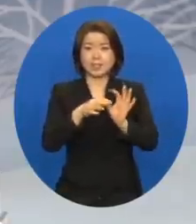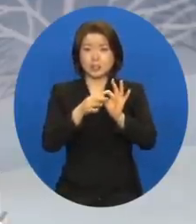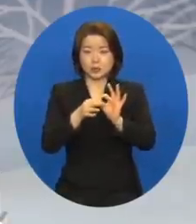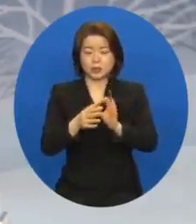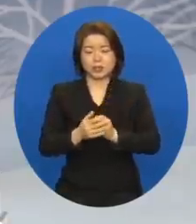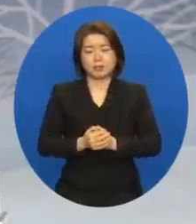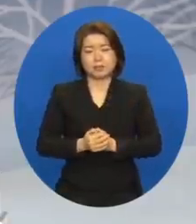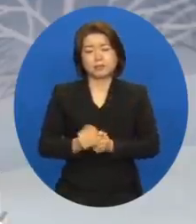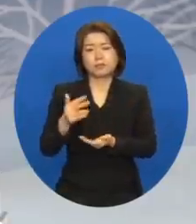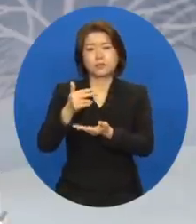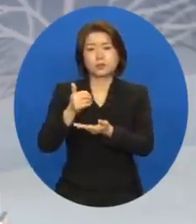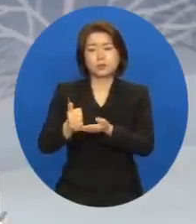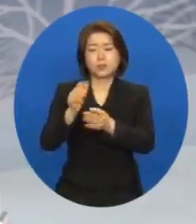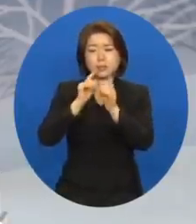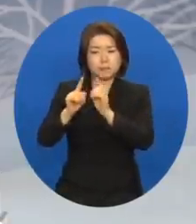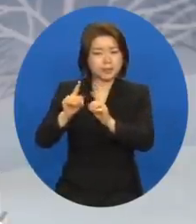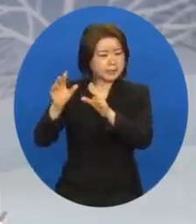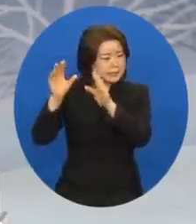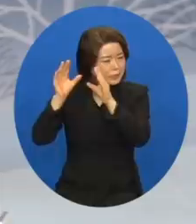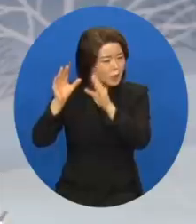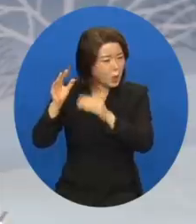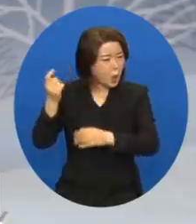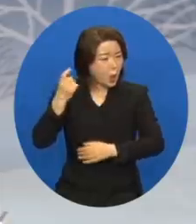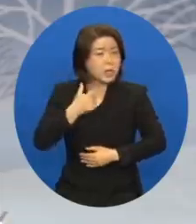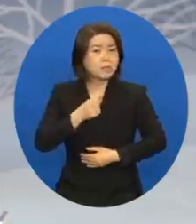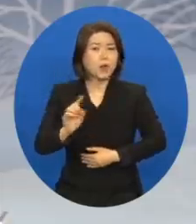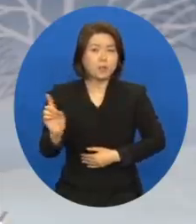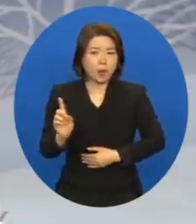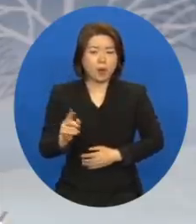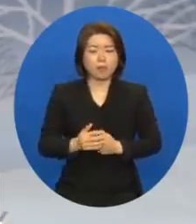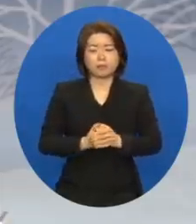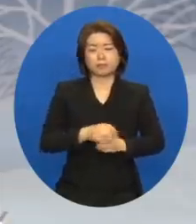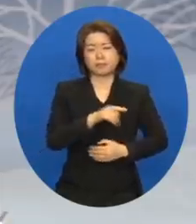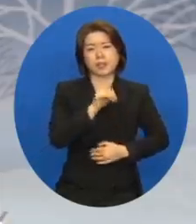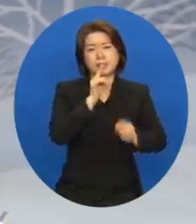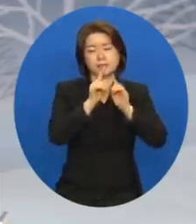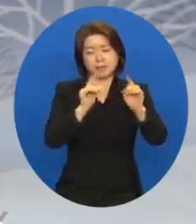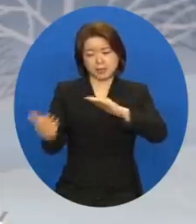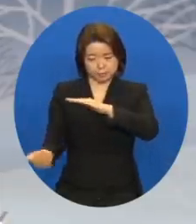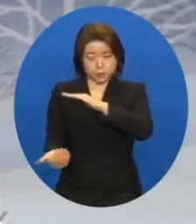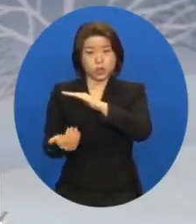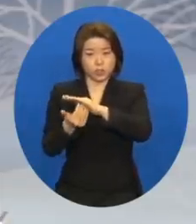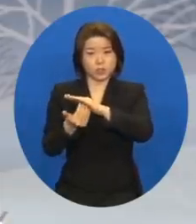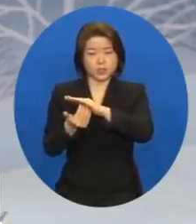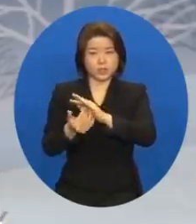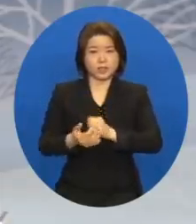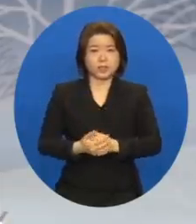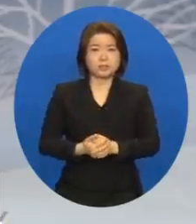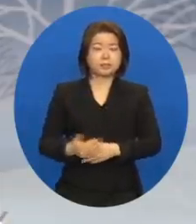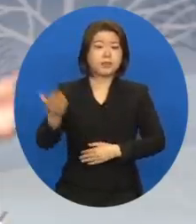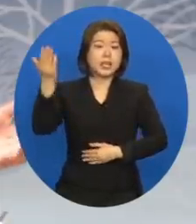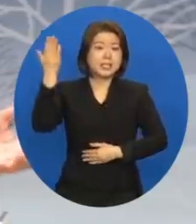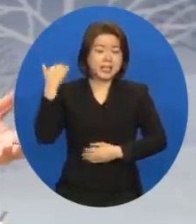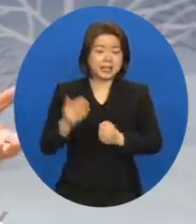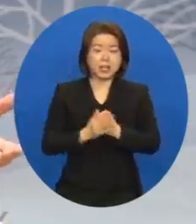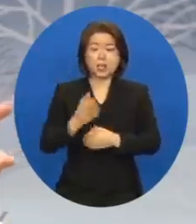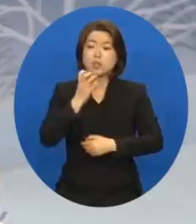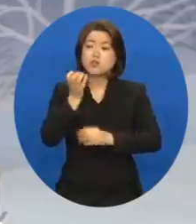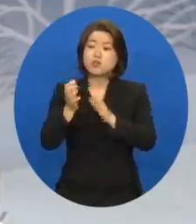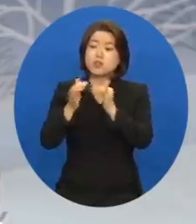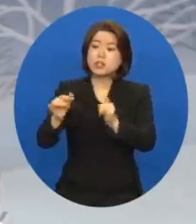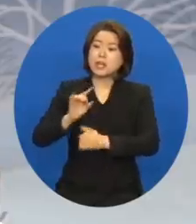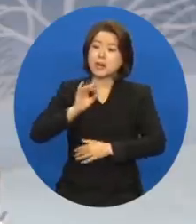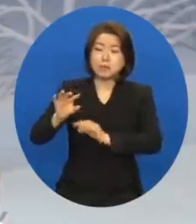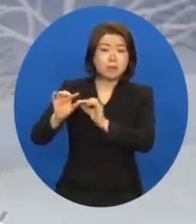주님의 말씀을 듣고 싶은 것은 이 말씀의 성취가 그때 당시 유대인들에게만